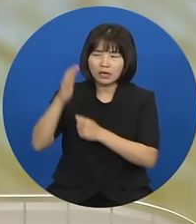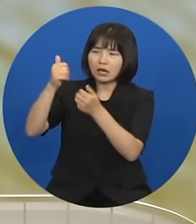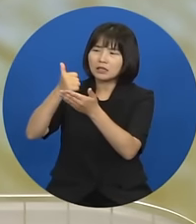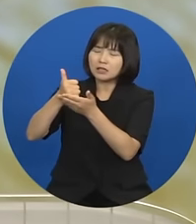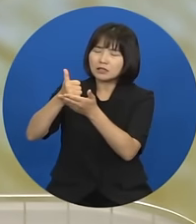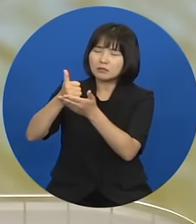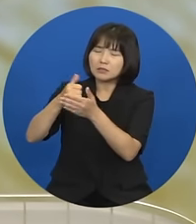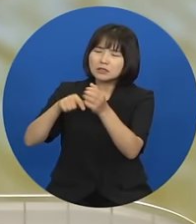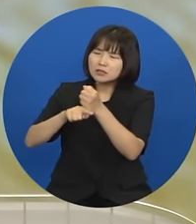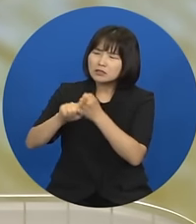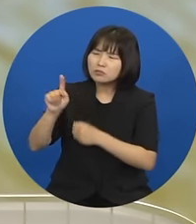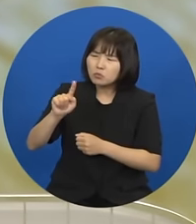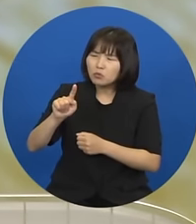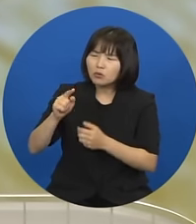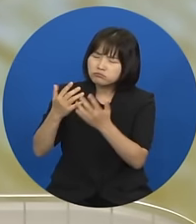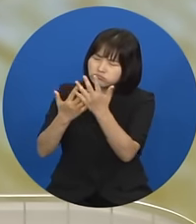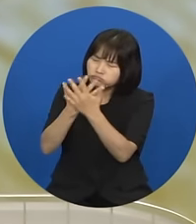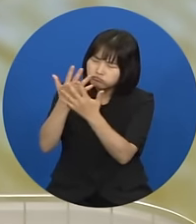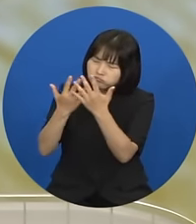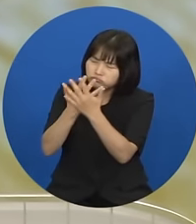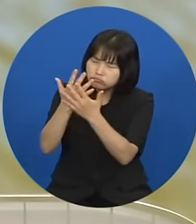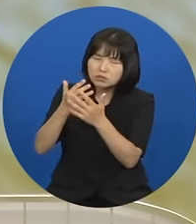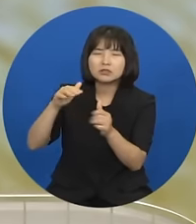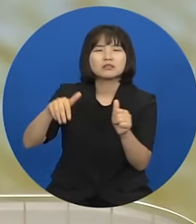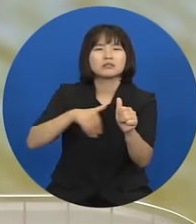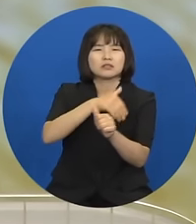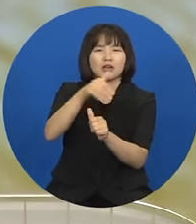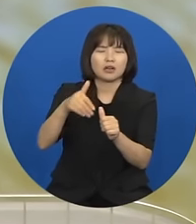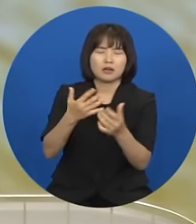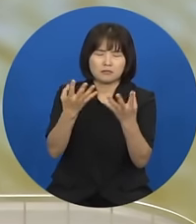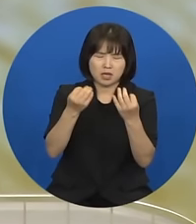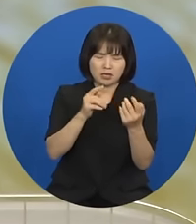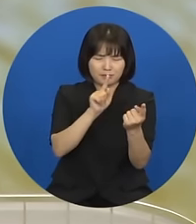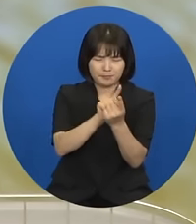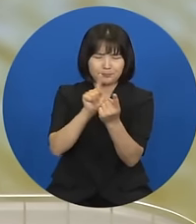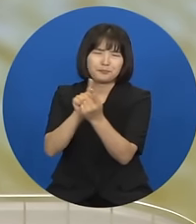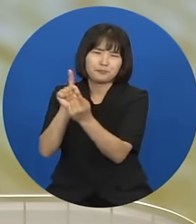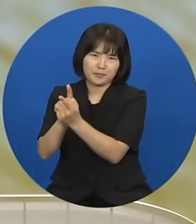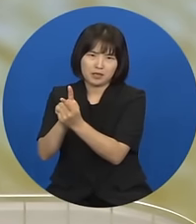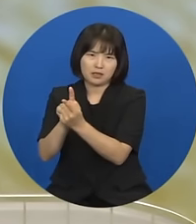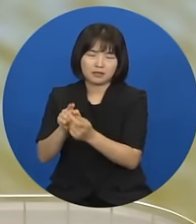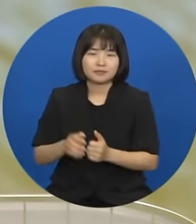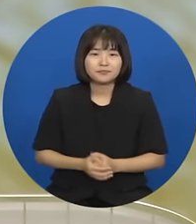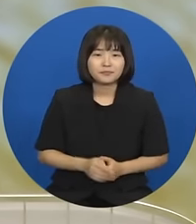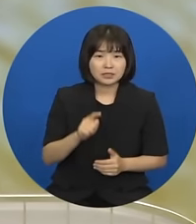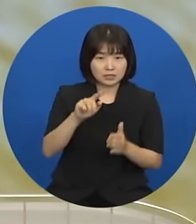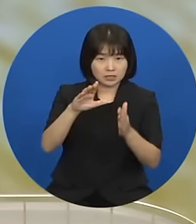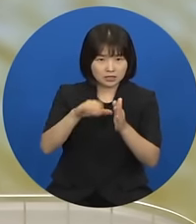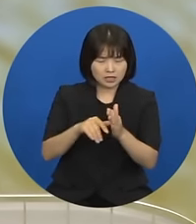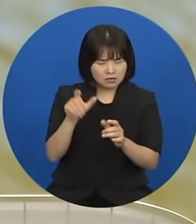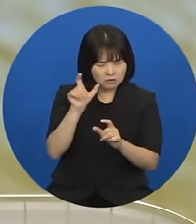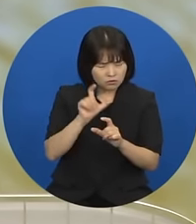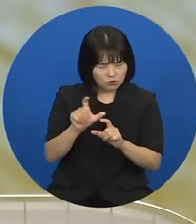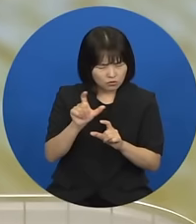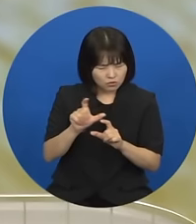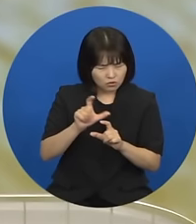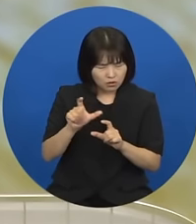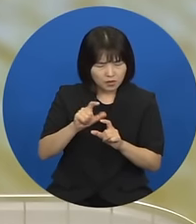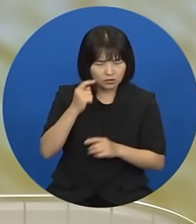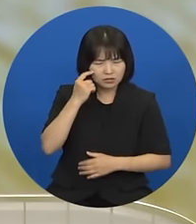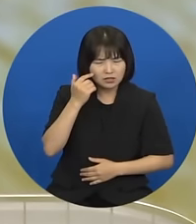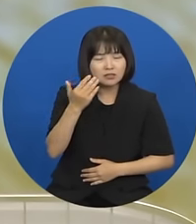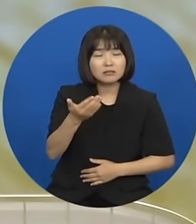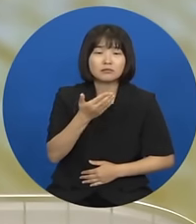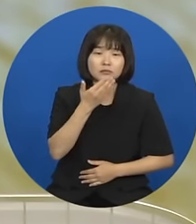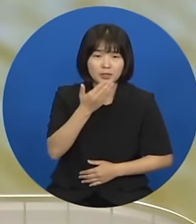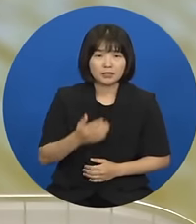뜻이 무엇인지도 모르는 상황들을 많이 마주합니다. 우리는 그때 고민하게 되고 질문하게